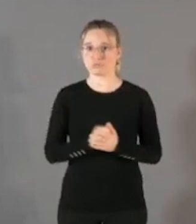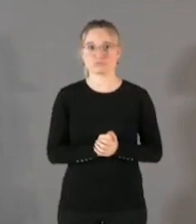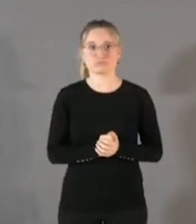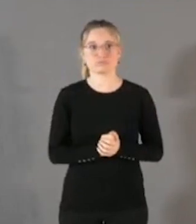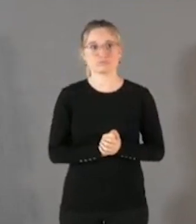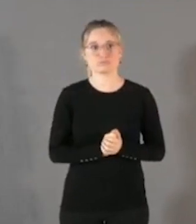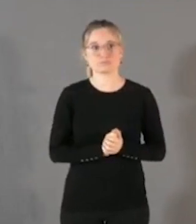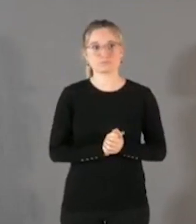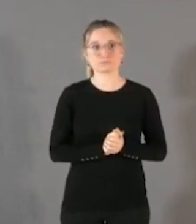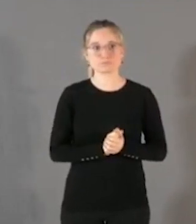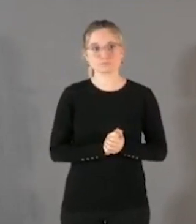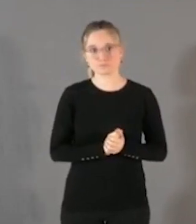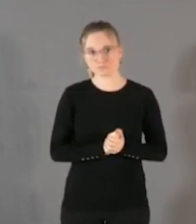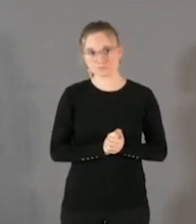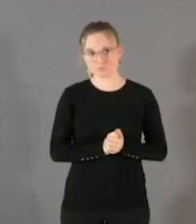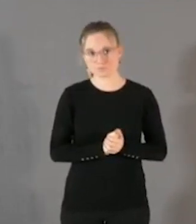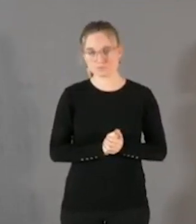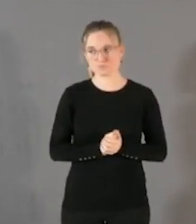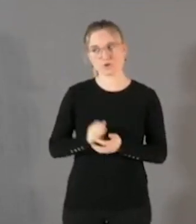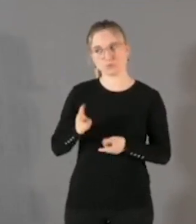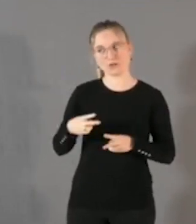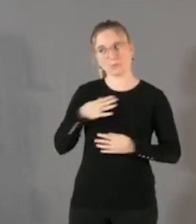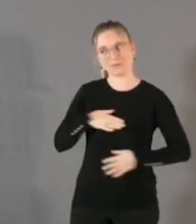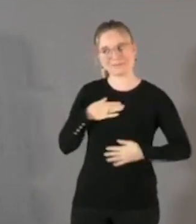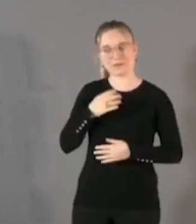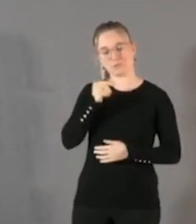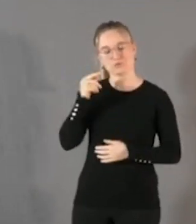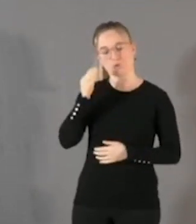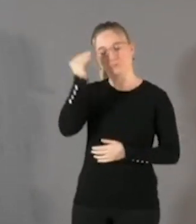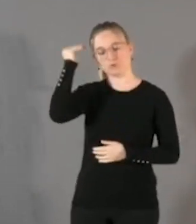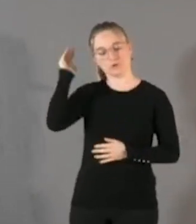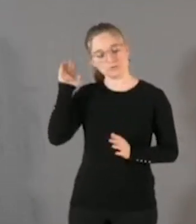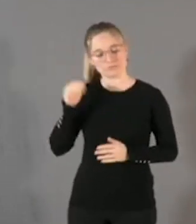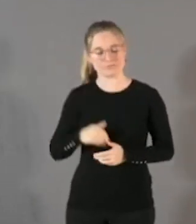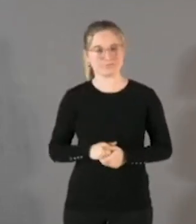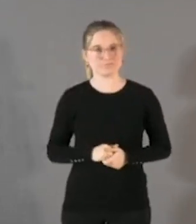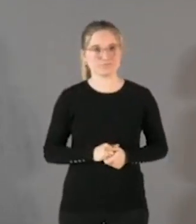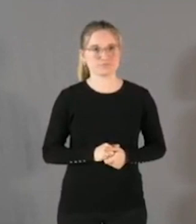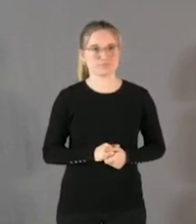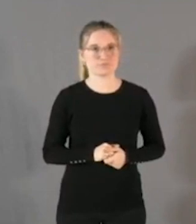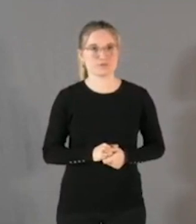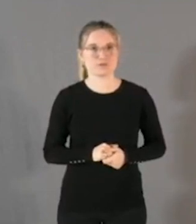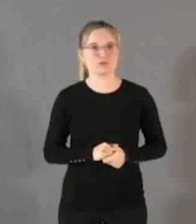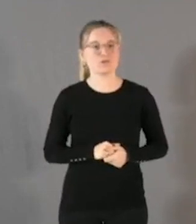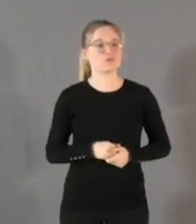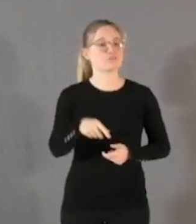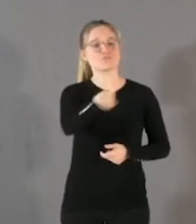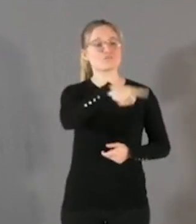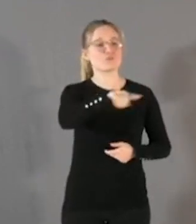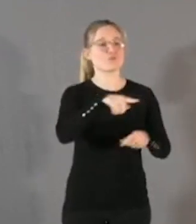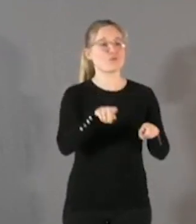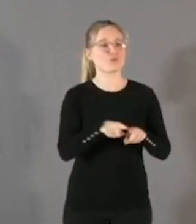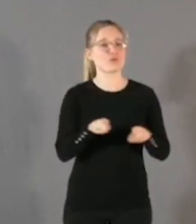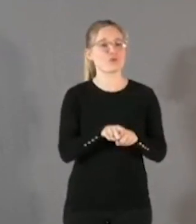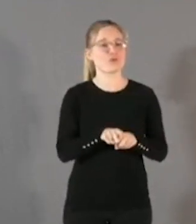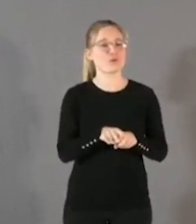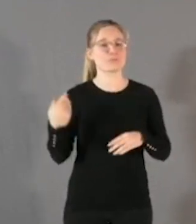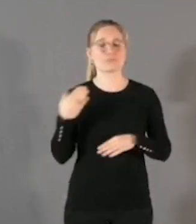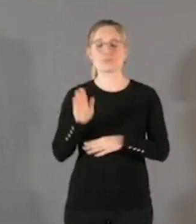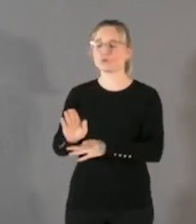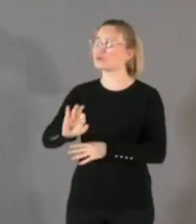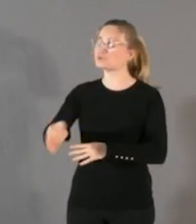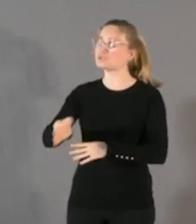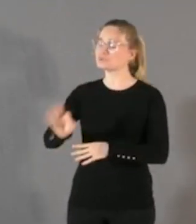Pour faire connaître votre bilan, pour faire croire aux Marseillais que vous avez une action au-delà